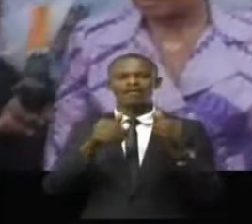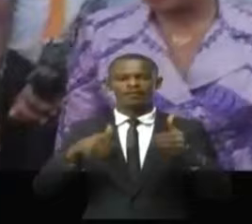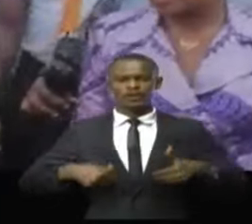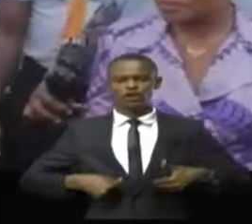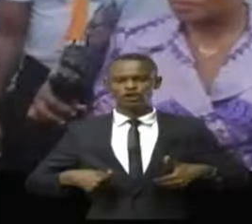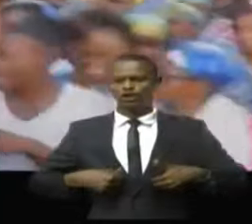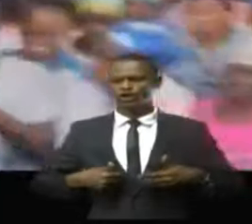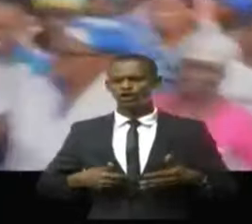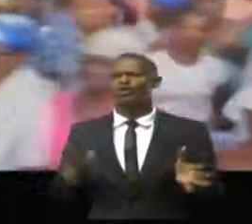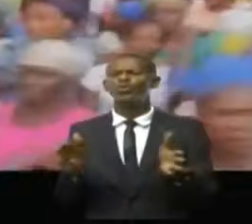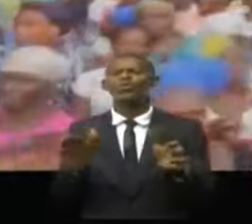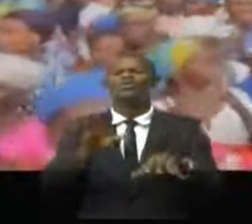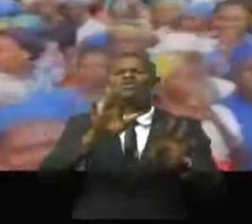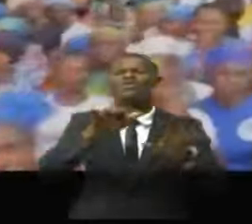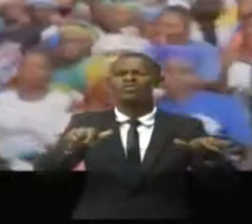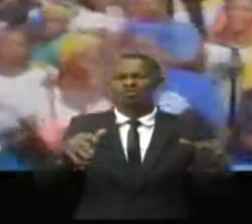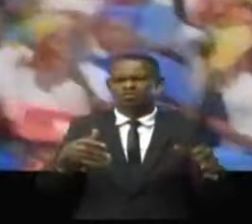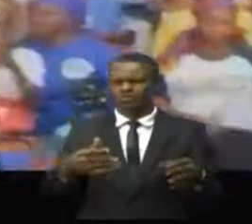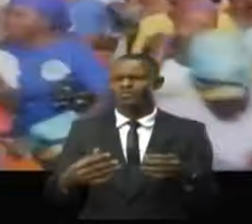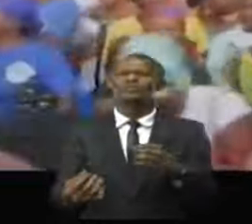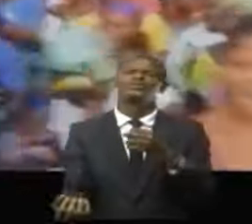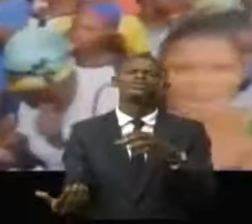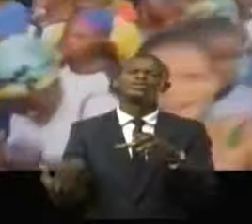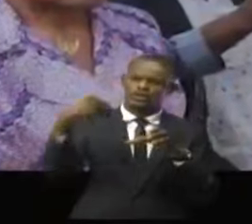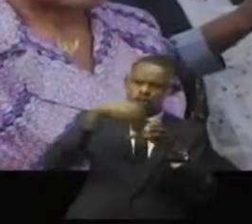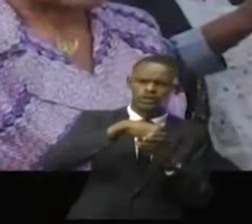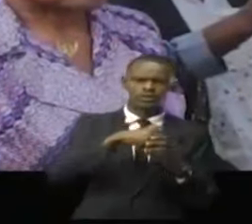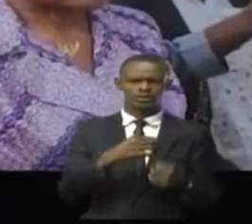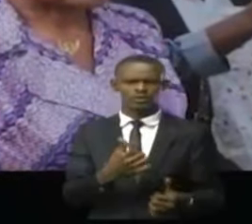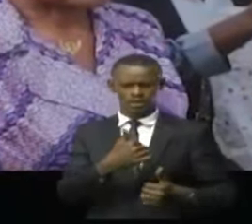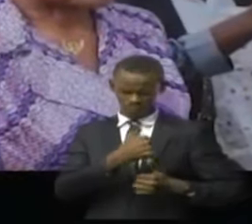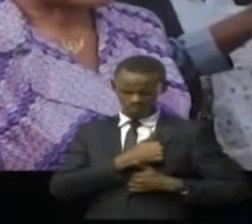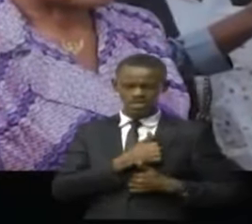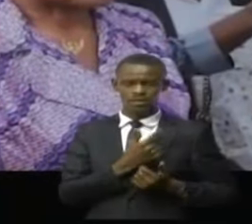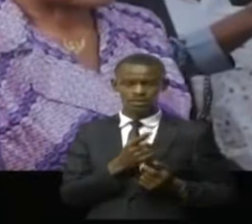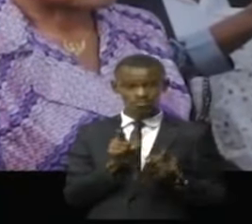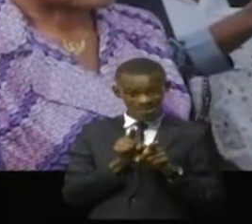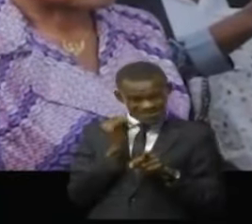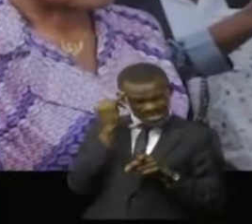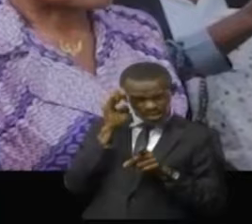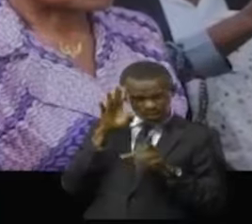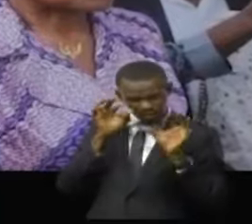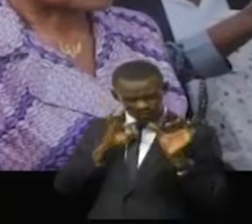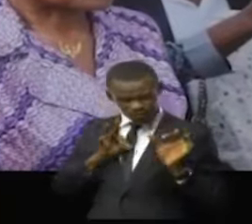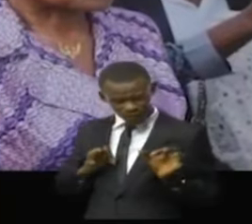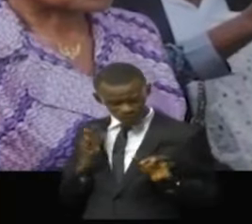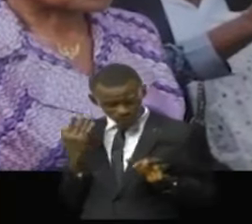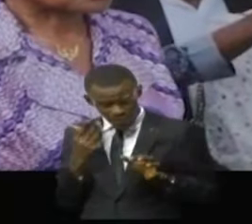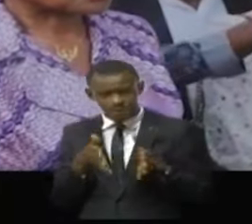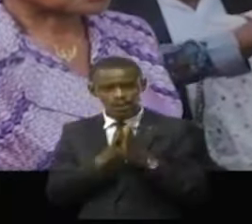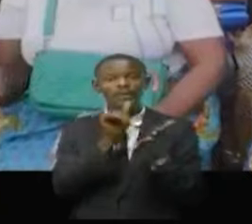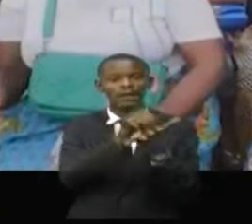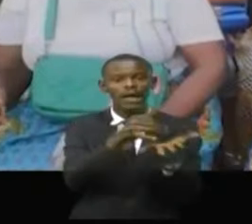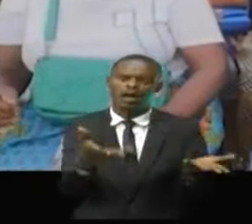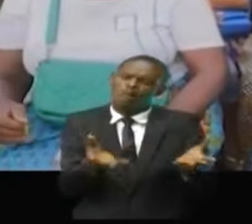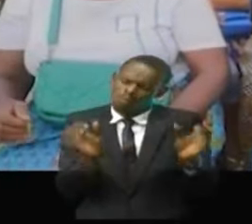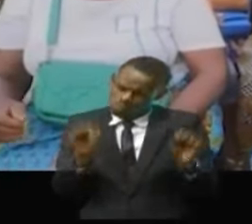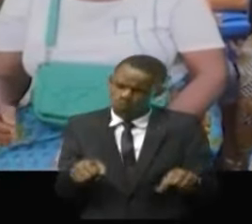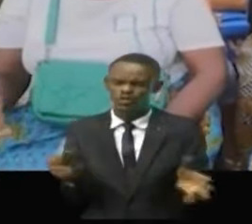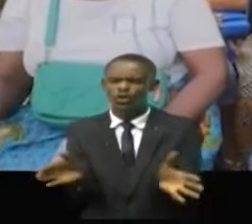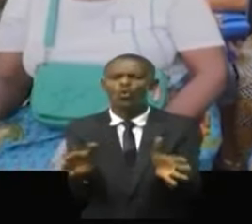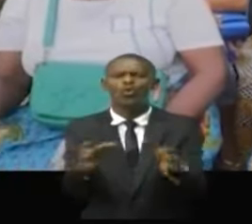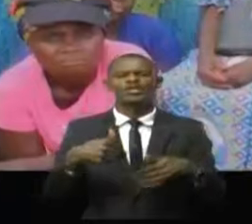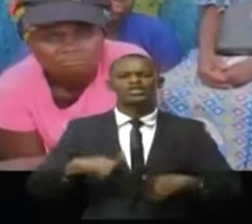l'armée. Une manière de répondre à l'appel du chef de l'État, Félix Antoine Tshisekedi Tshilombo. Le notable et député national Simon